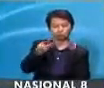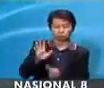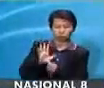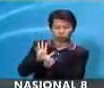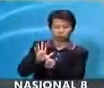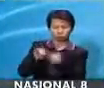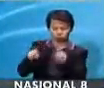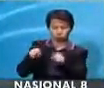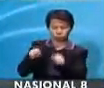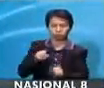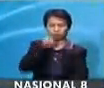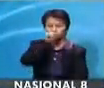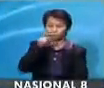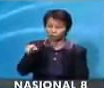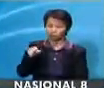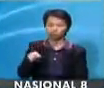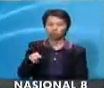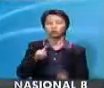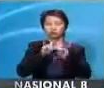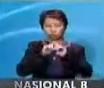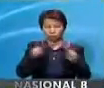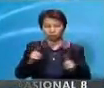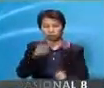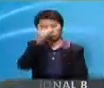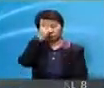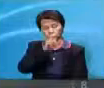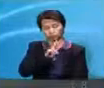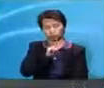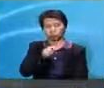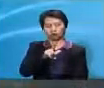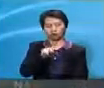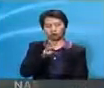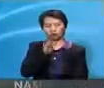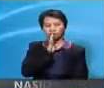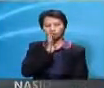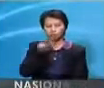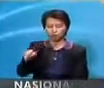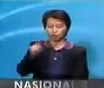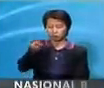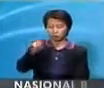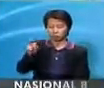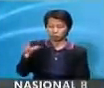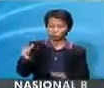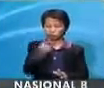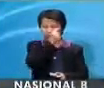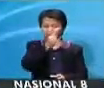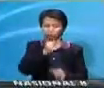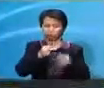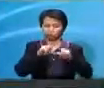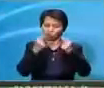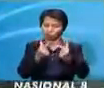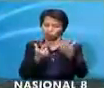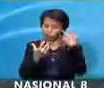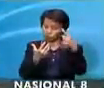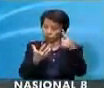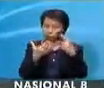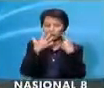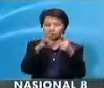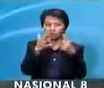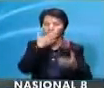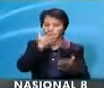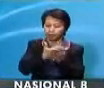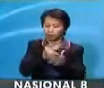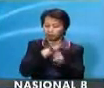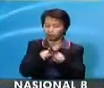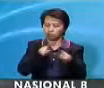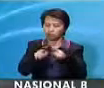menunjukkan kemampuan sebenarnya. Bagaimanapun, Dato' Razlan menyatakan Zulfahmi perlu merebut kelompok 15 terbaik dalam setiap perlumbaan